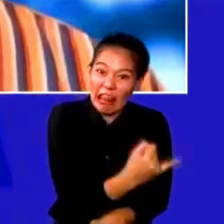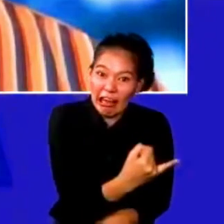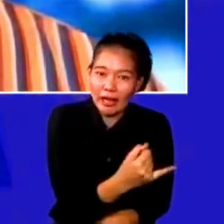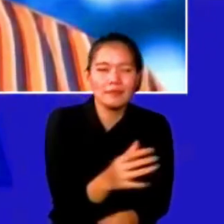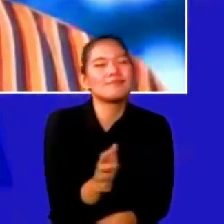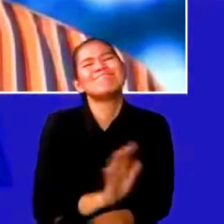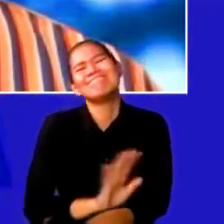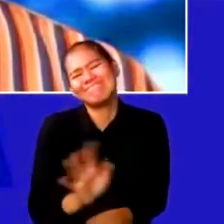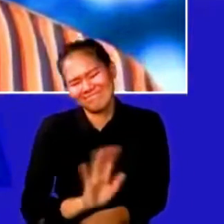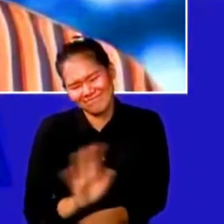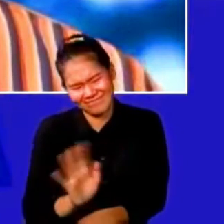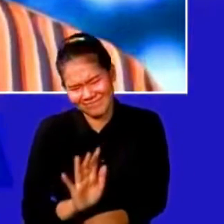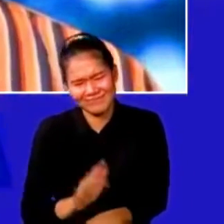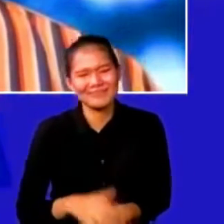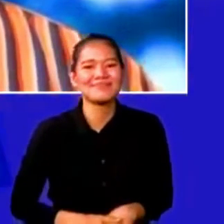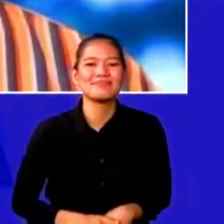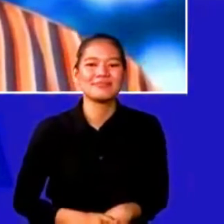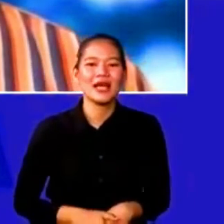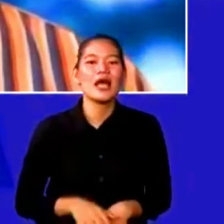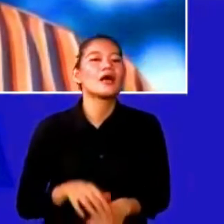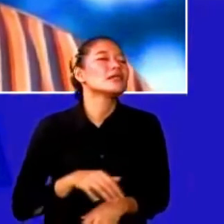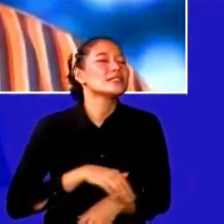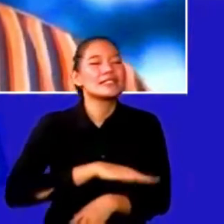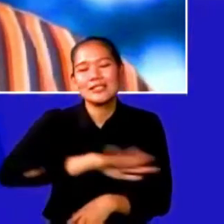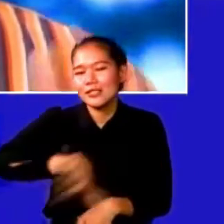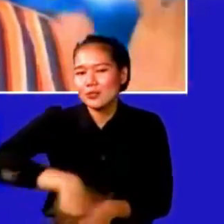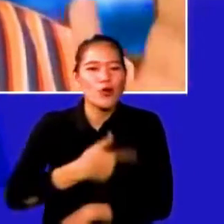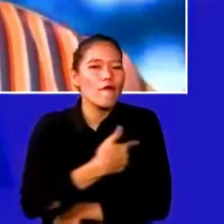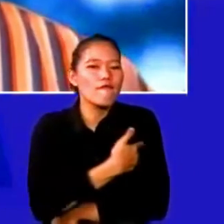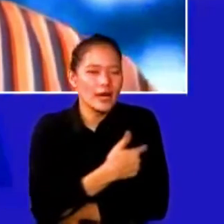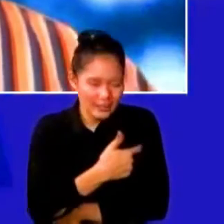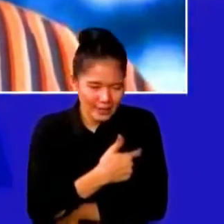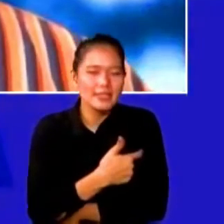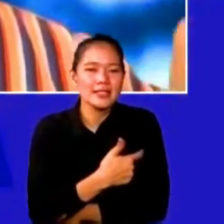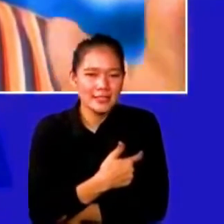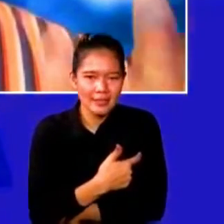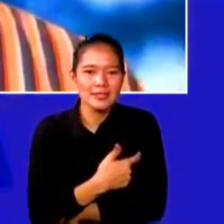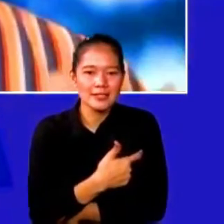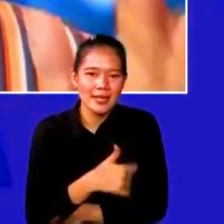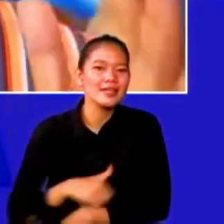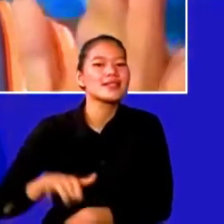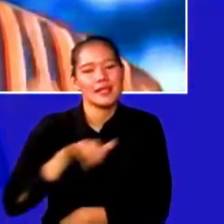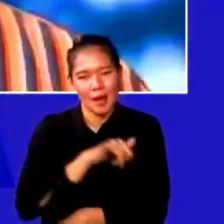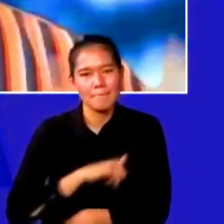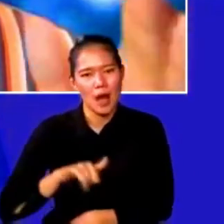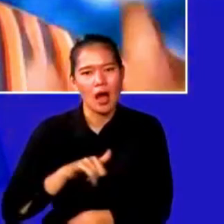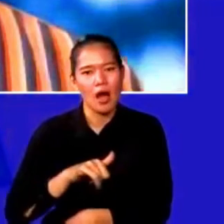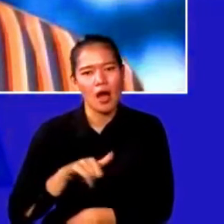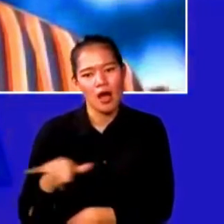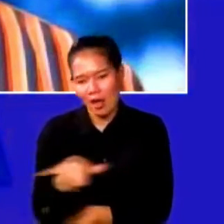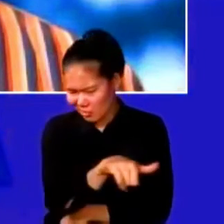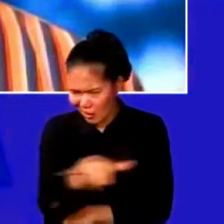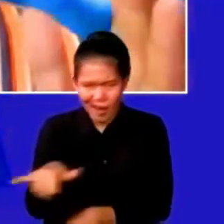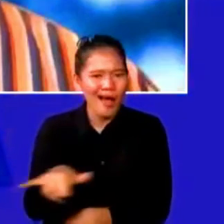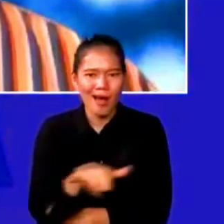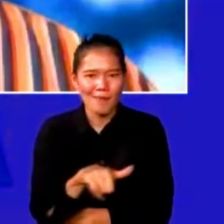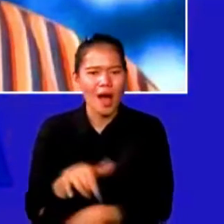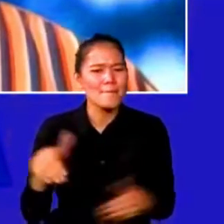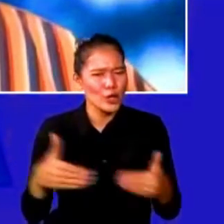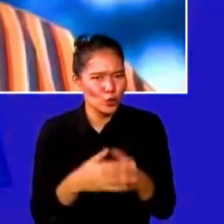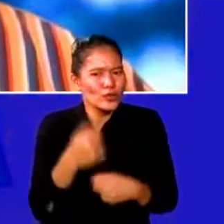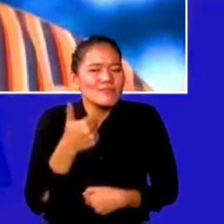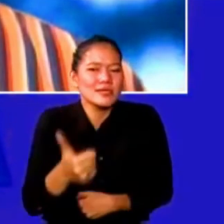bayar tidak demikian Ya semua vaksin yang ada kita harus Berpikir itu vaksin yang